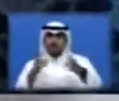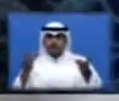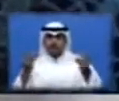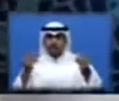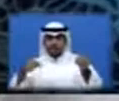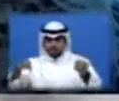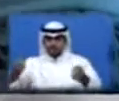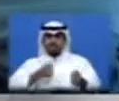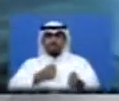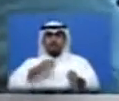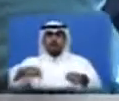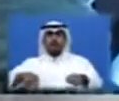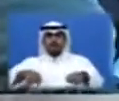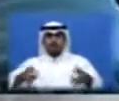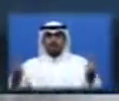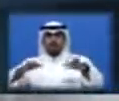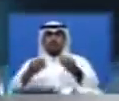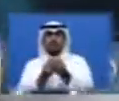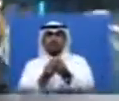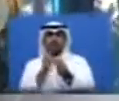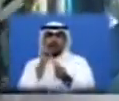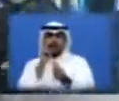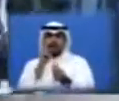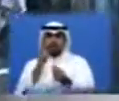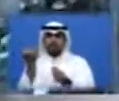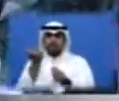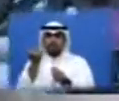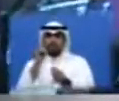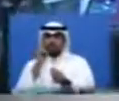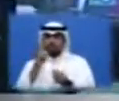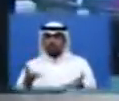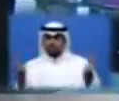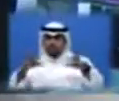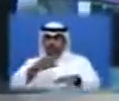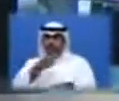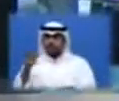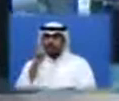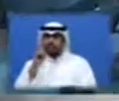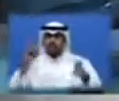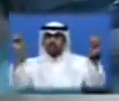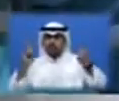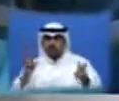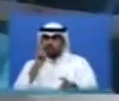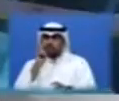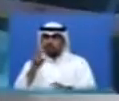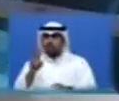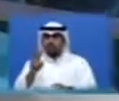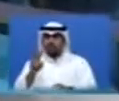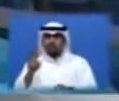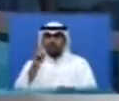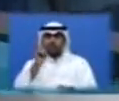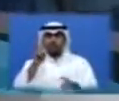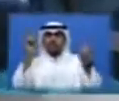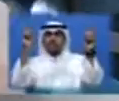شرارة الخيال وليظهر الإمكانيات غير المحدودة للرياضيات في عدة مجالات من خلال